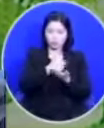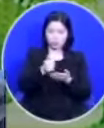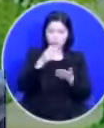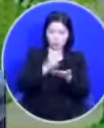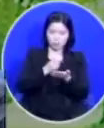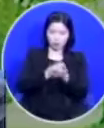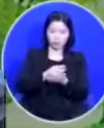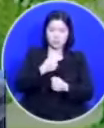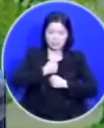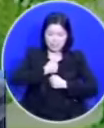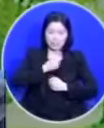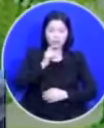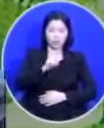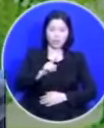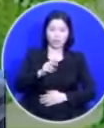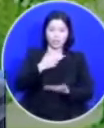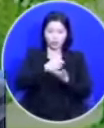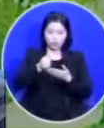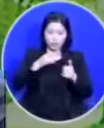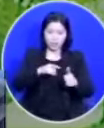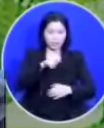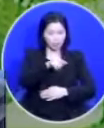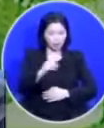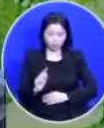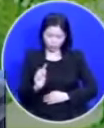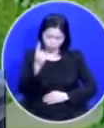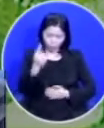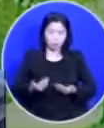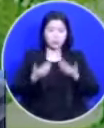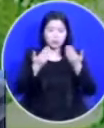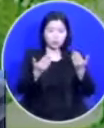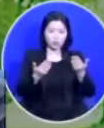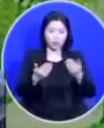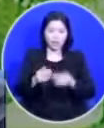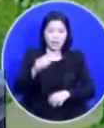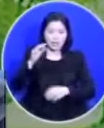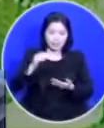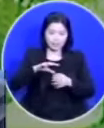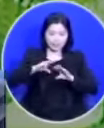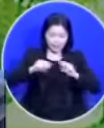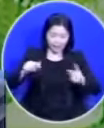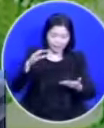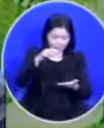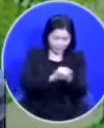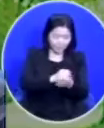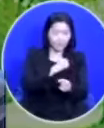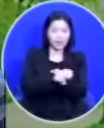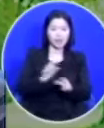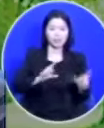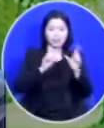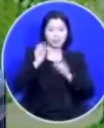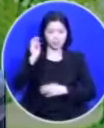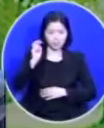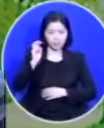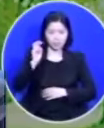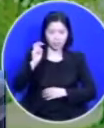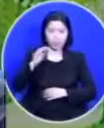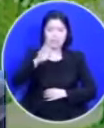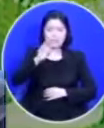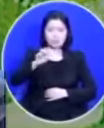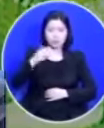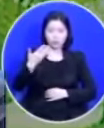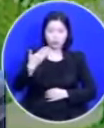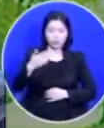법도를 지켜 다 주님께서 너를 높여 주시오 땅을 차지하게 하실 것이라 3 19절에 의